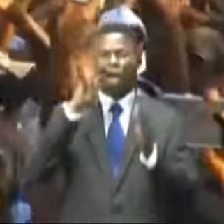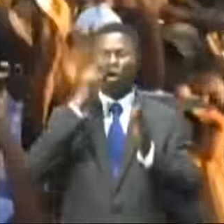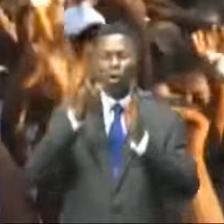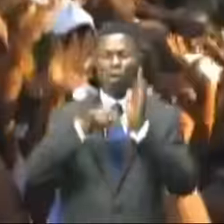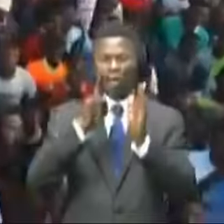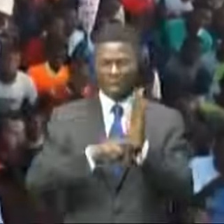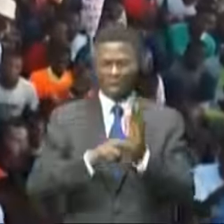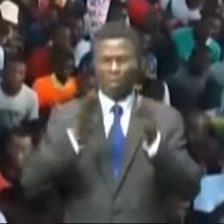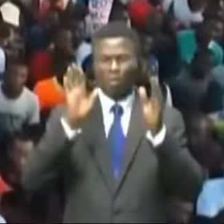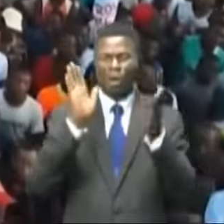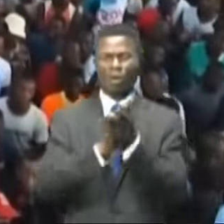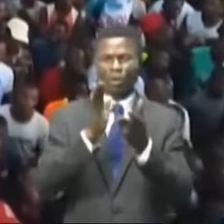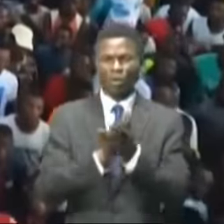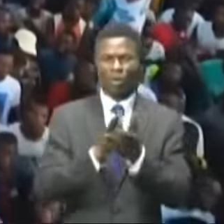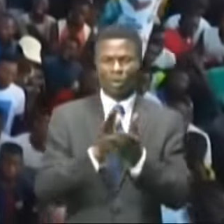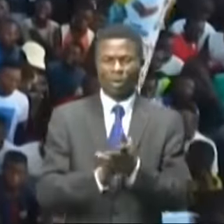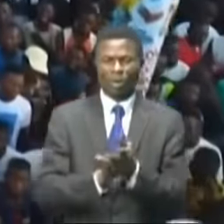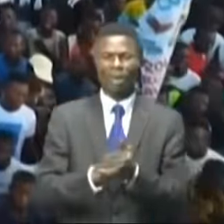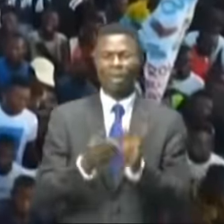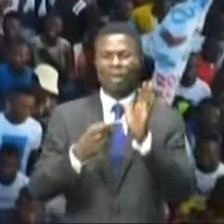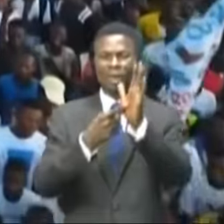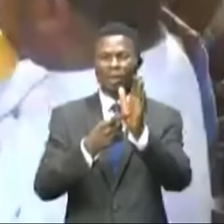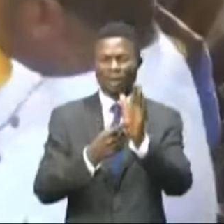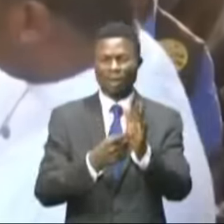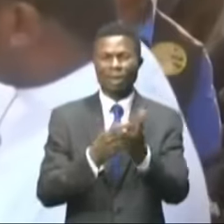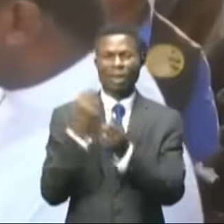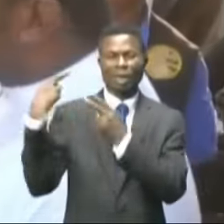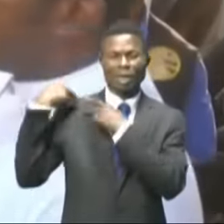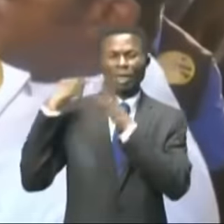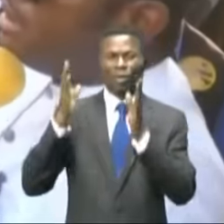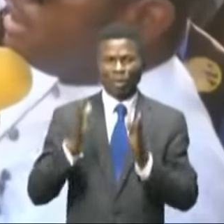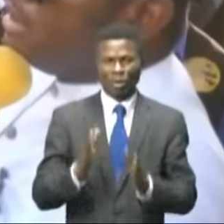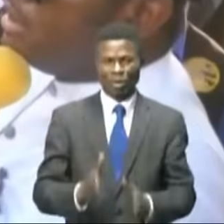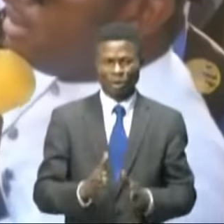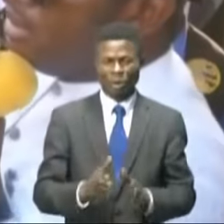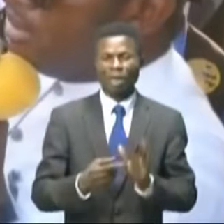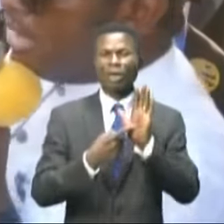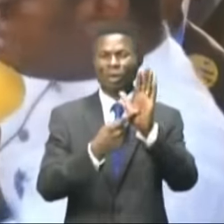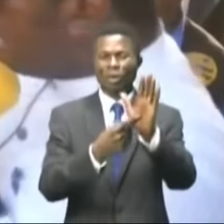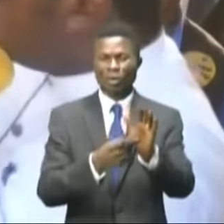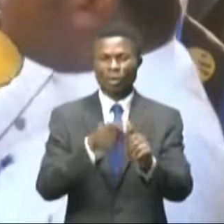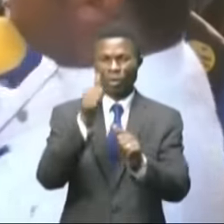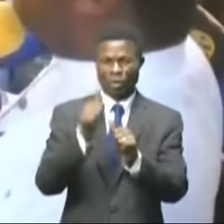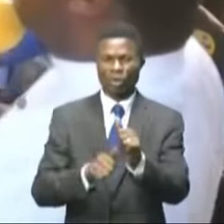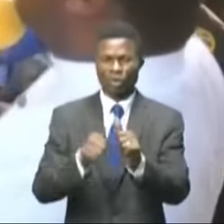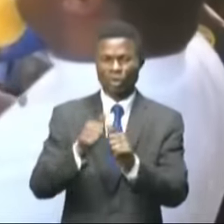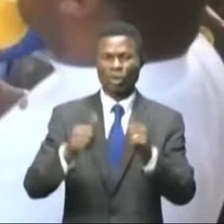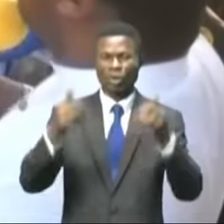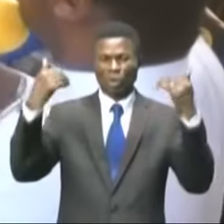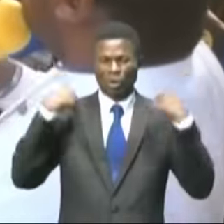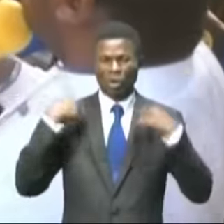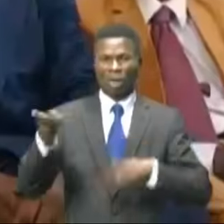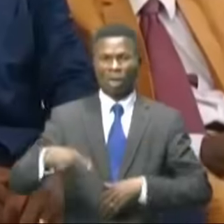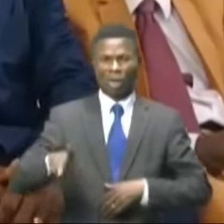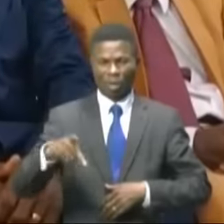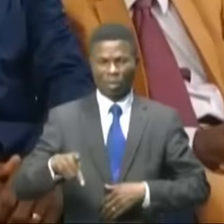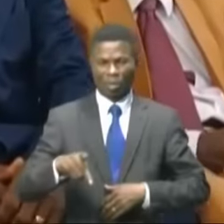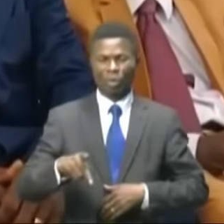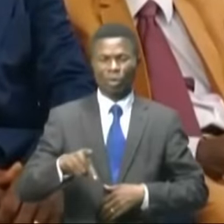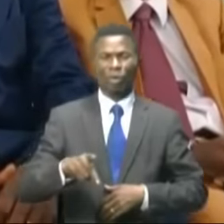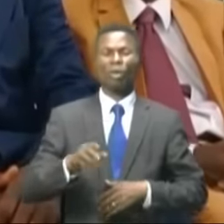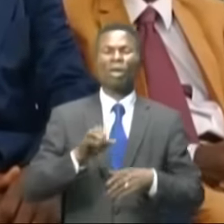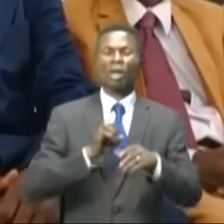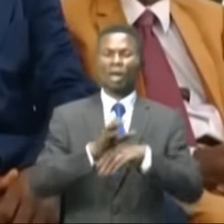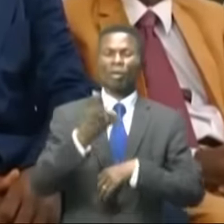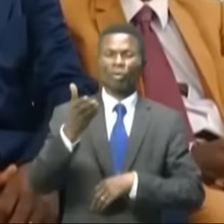L'honorable Jean-Pierre Liaou a martelé sur l'essence de responsabilité qui doit caractériser chaque autorité de la province pour relever le défi.